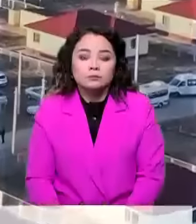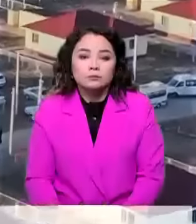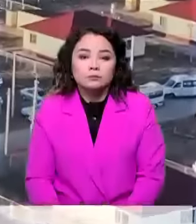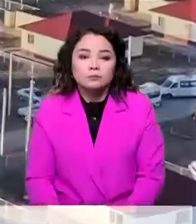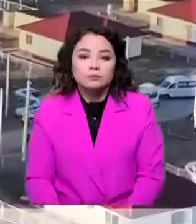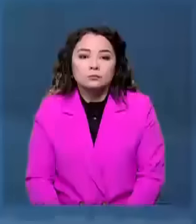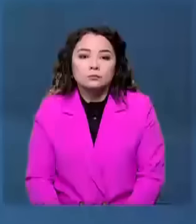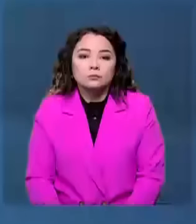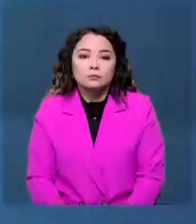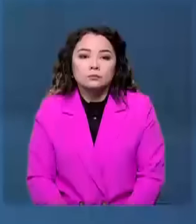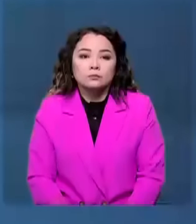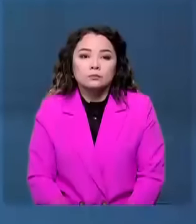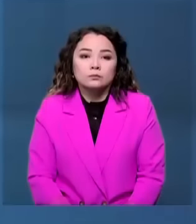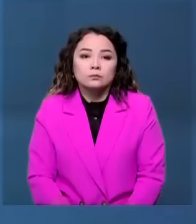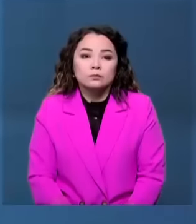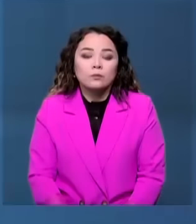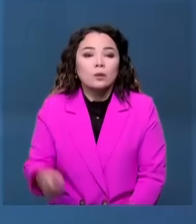облысынан.